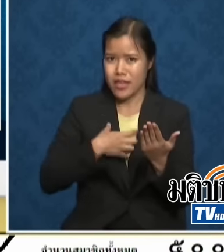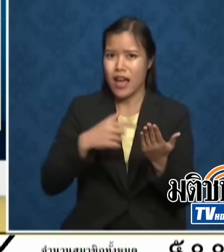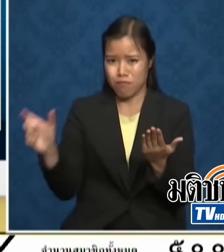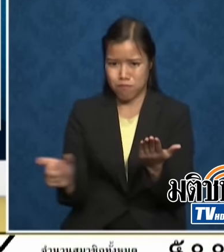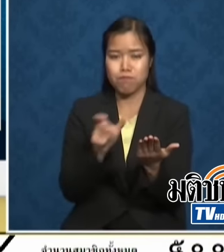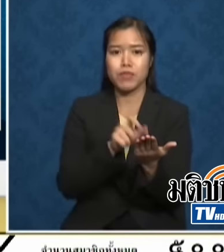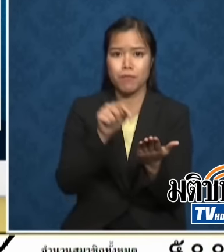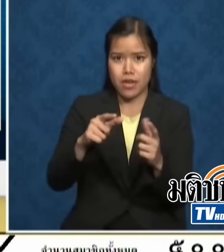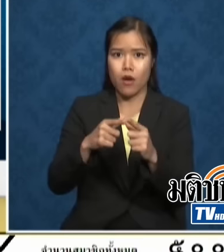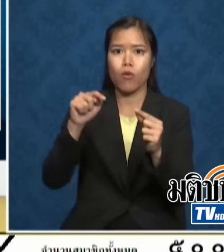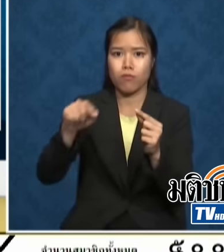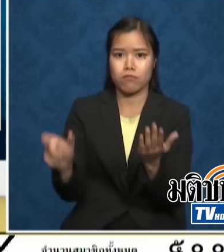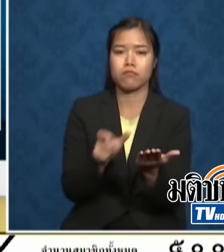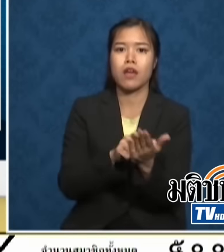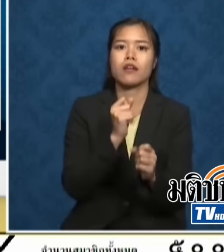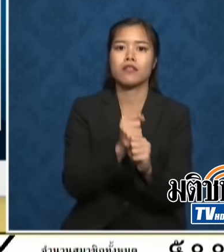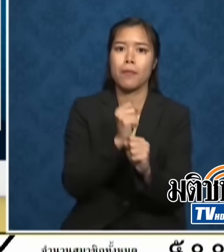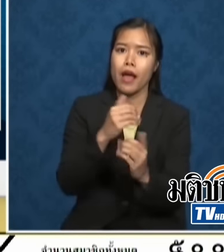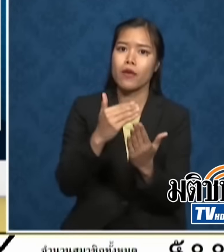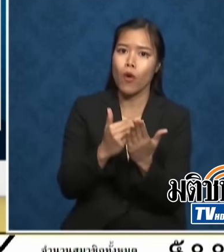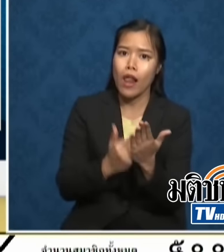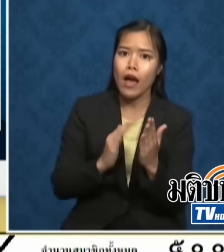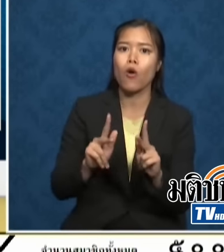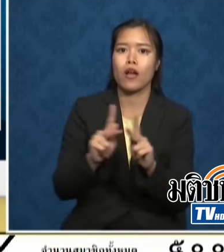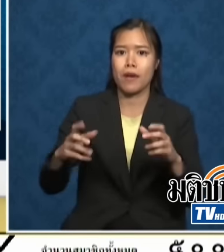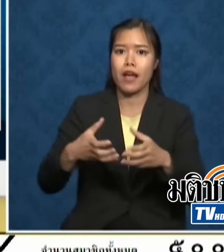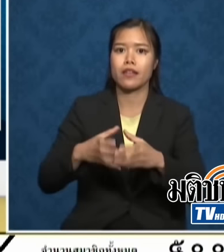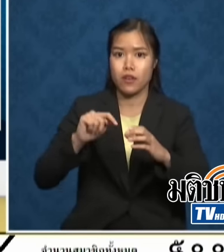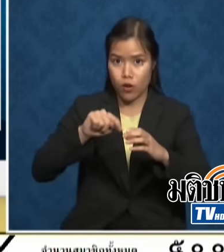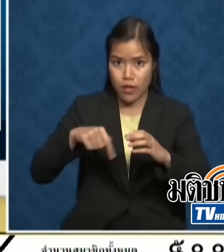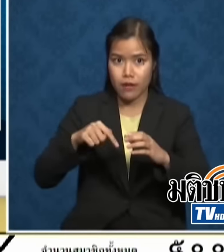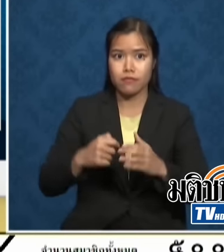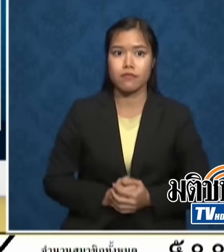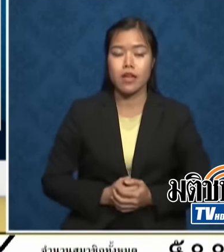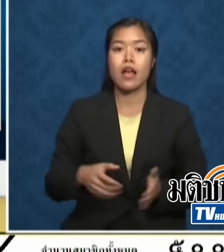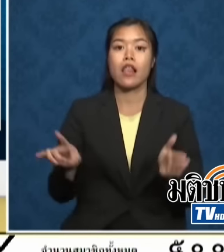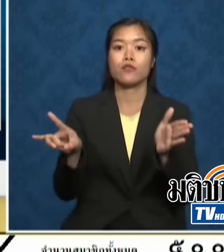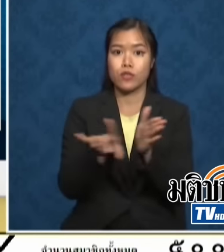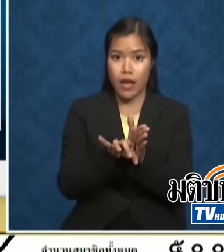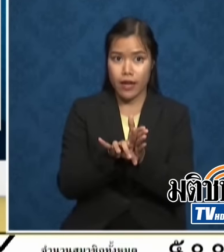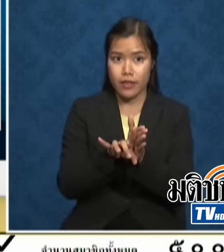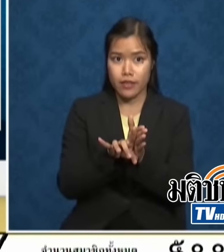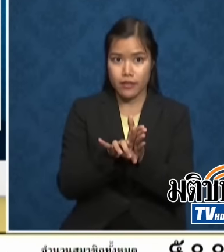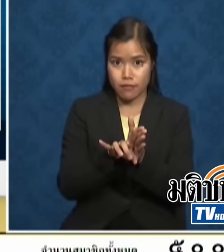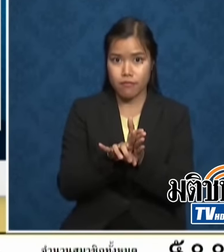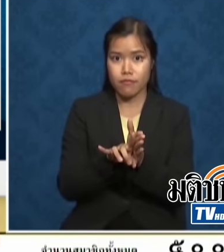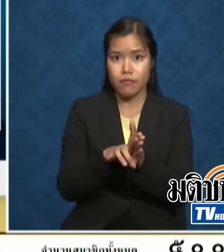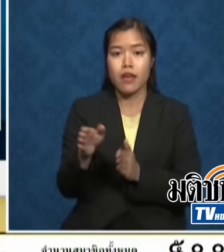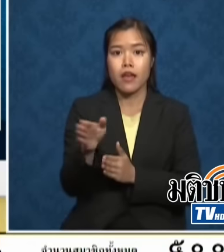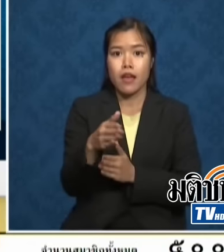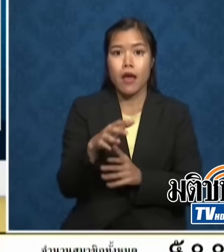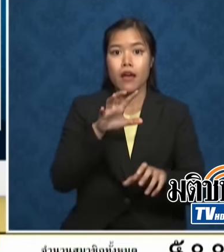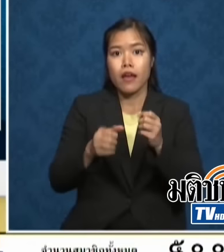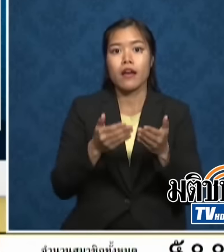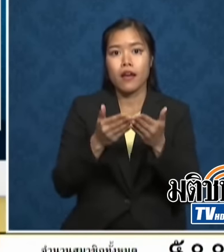ในการทำงานของวาระของกรรมธิการที่จะตั้งขึ้นสุดท้ายครับวิสัยทัศน์ในเรื่องเกี่ยวกับการประมงของประเทศไท